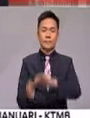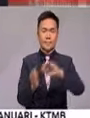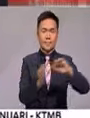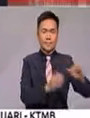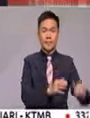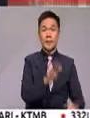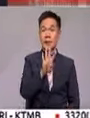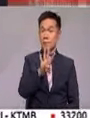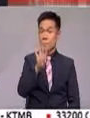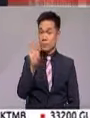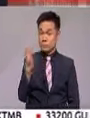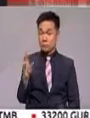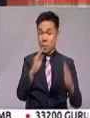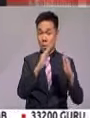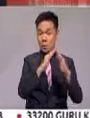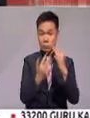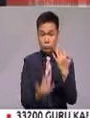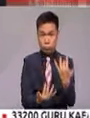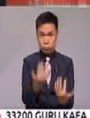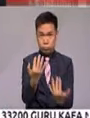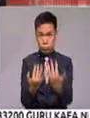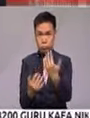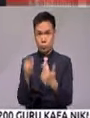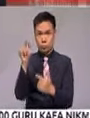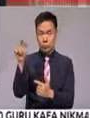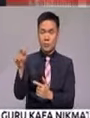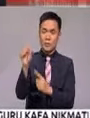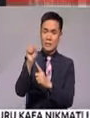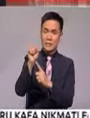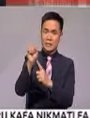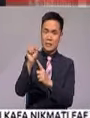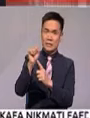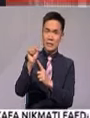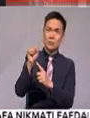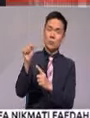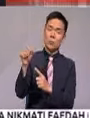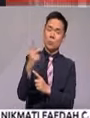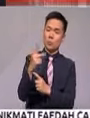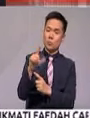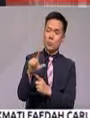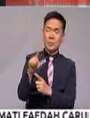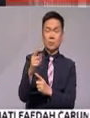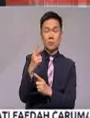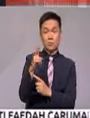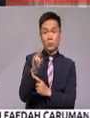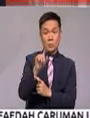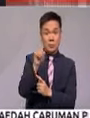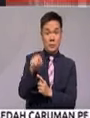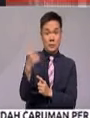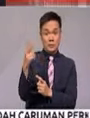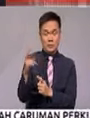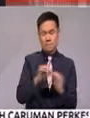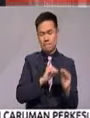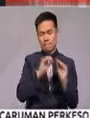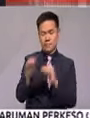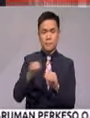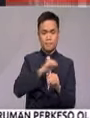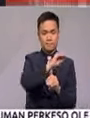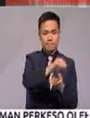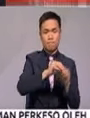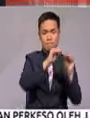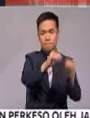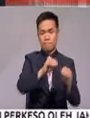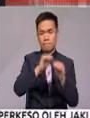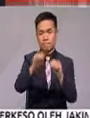47 mangsa kebakaran di Kampung Kovil Hilir Sentul, Kuala Lumpur 20 Disember lalu ditempatkan di beberapa projek perumahan rakyat PPR